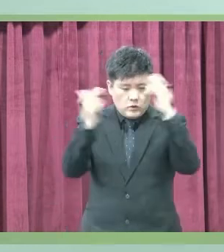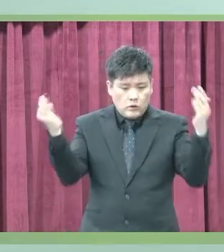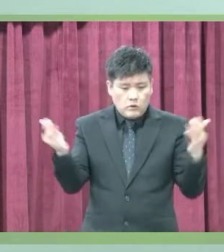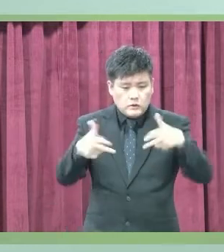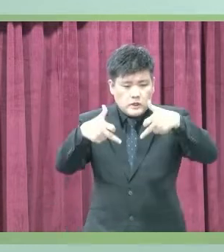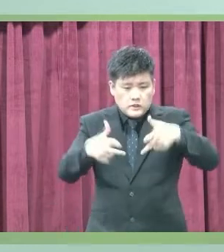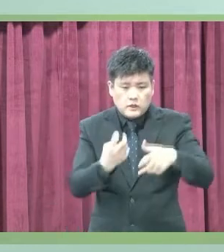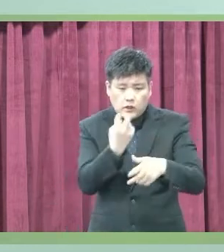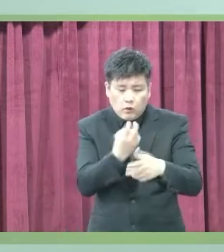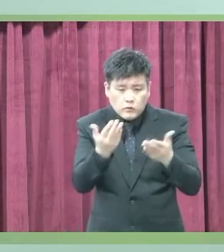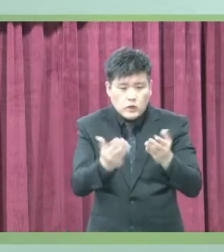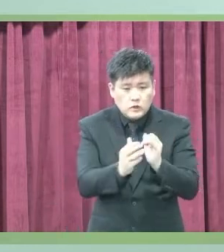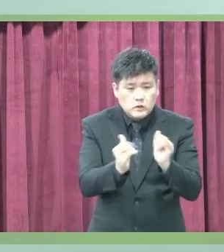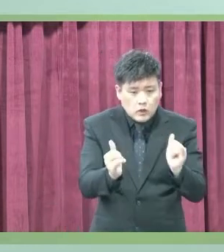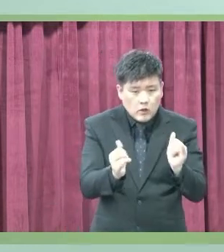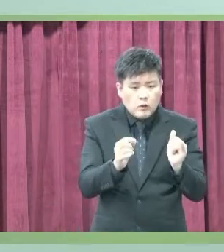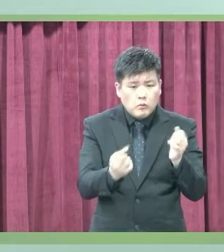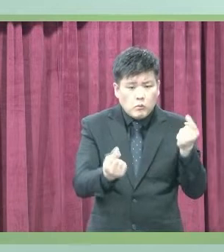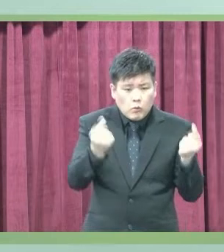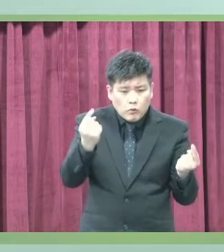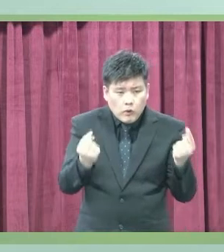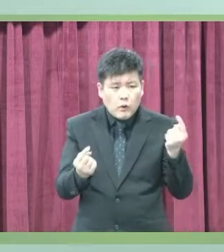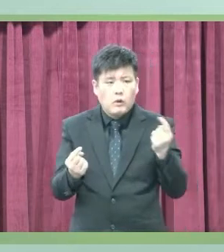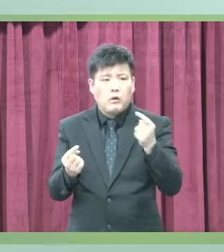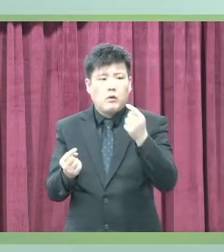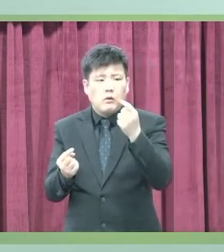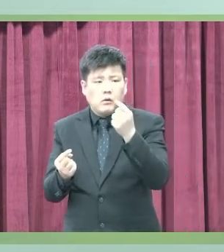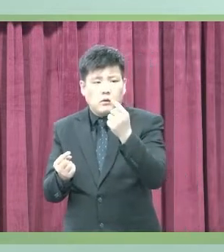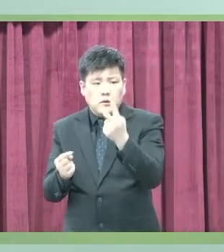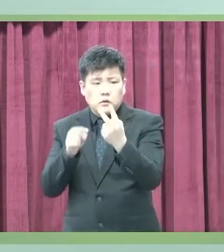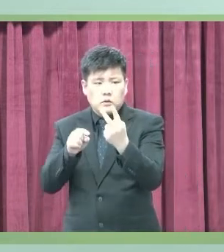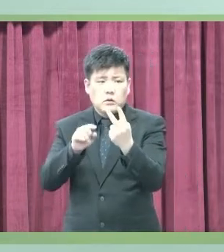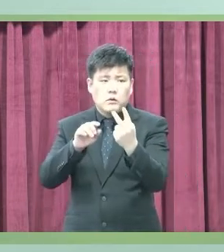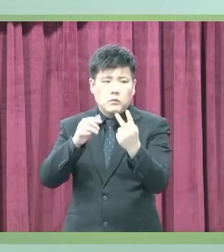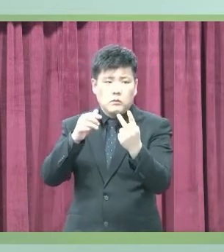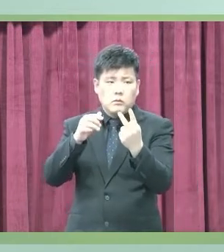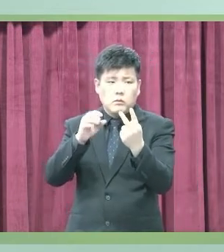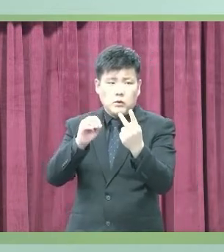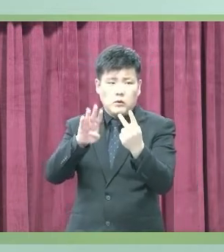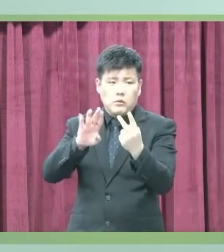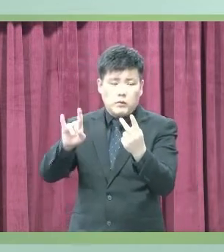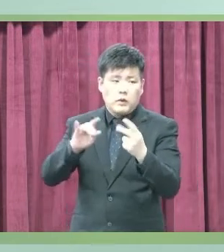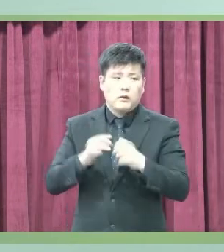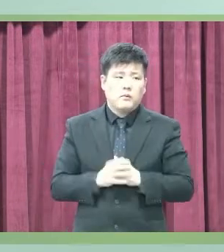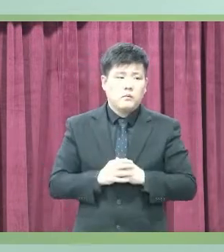진료비 28.3%를 차지합니다. 고령 건강검진 미수검자 1인당 연평균